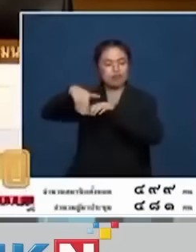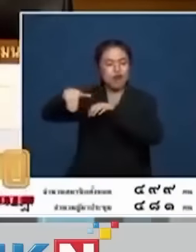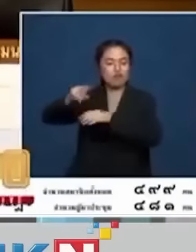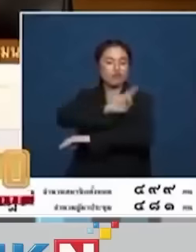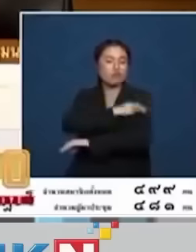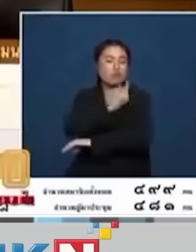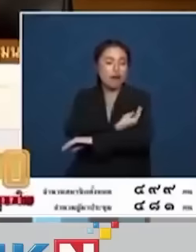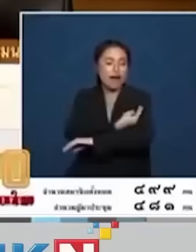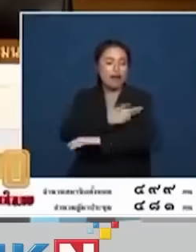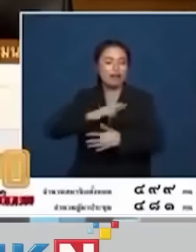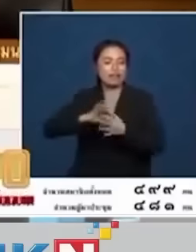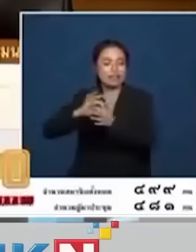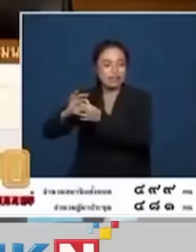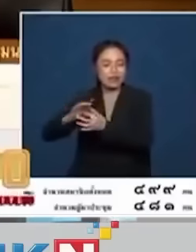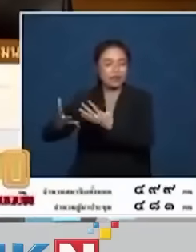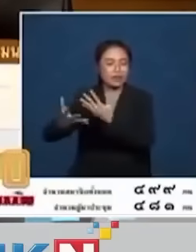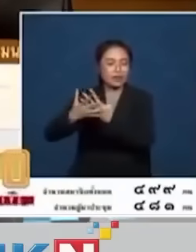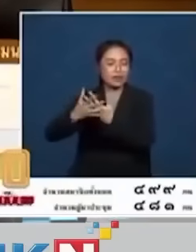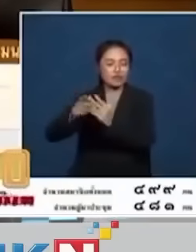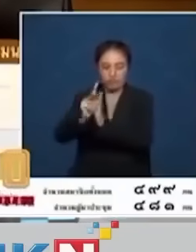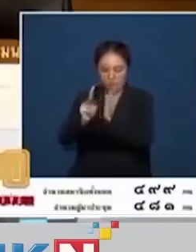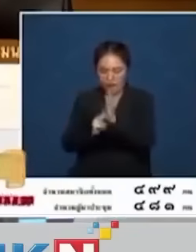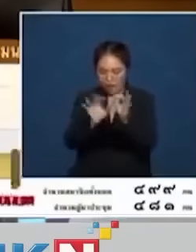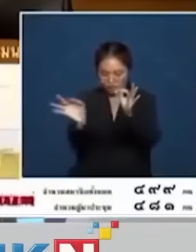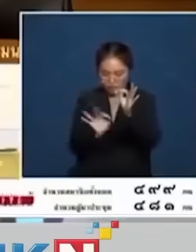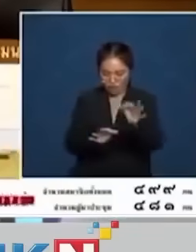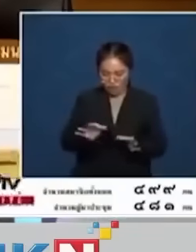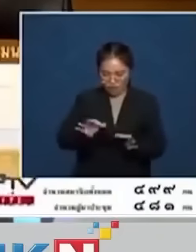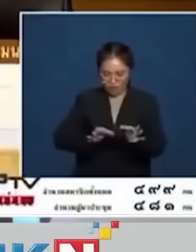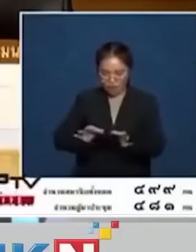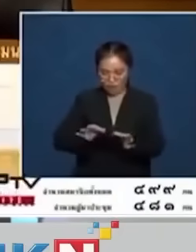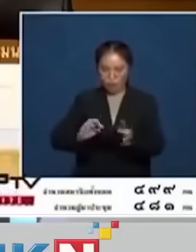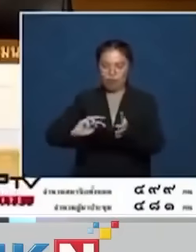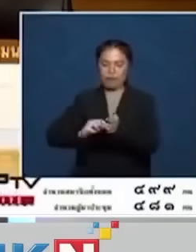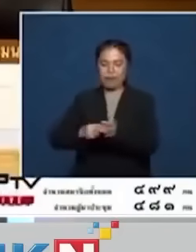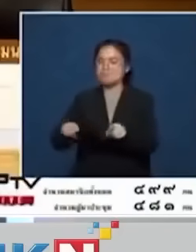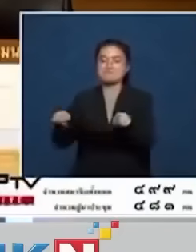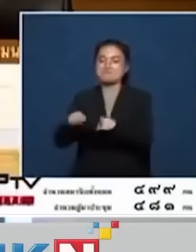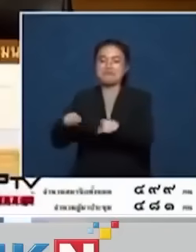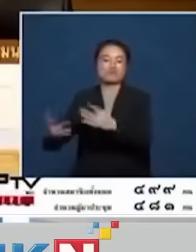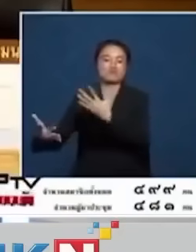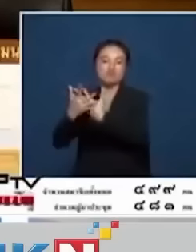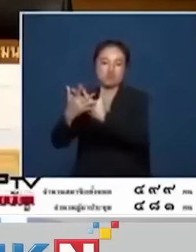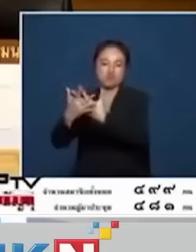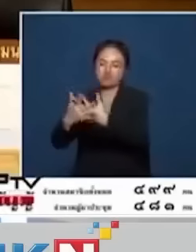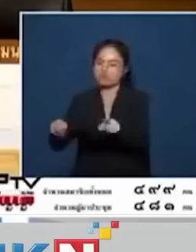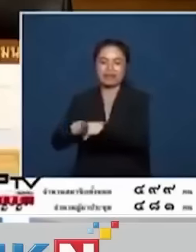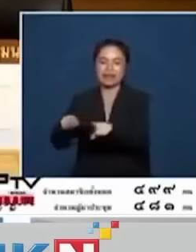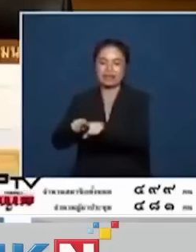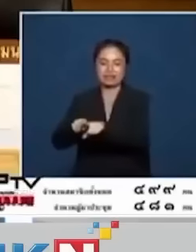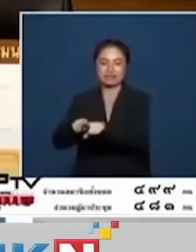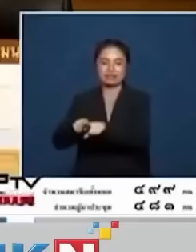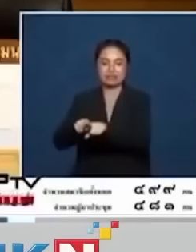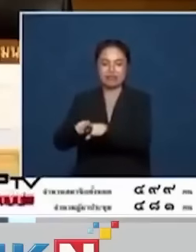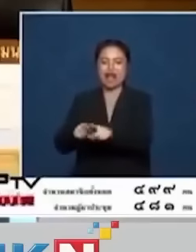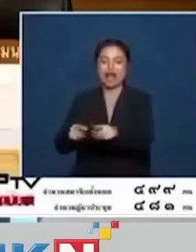อันนี้เห็นด้วยครับแล้วไม่ต้องไปอ้างคดีน้องๆเพื่อหวังคะแนนนิยมมันต้องโดยหลักการถ้าเห็นว่า